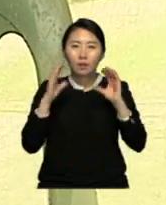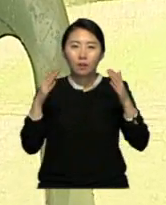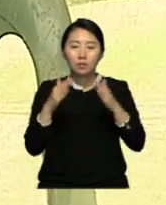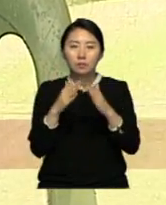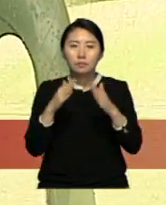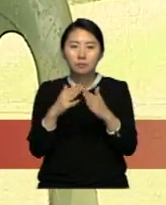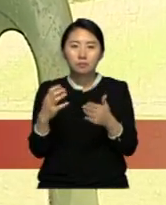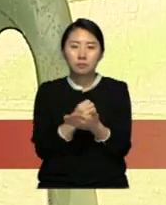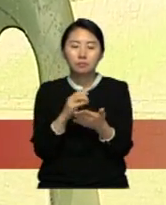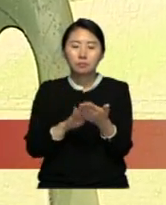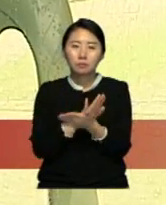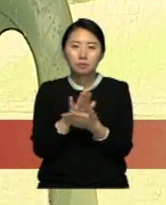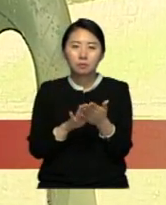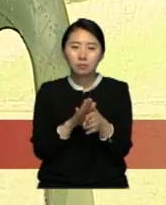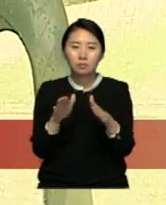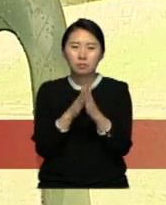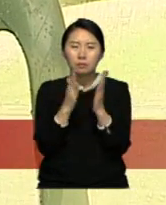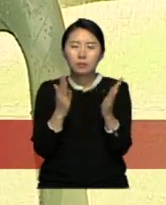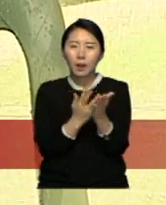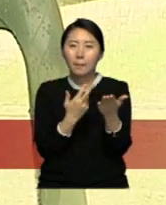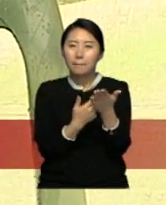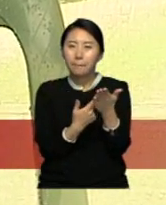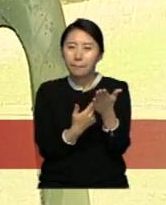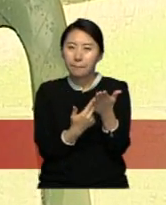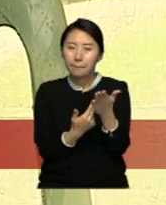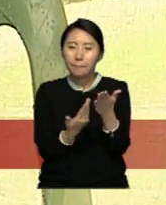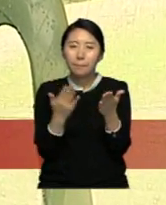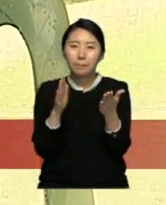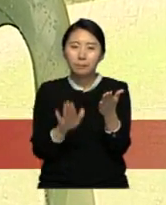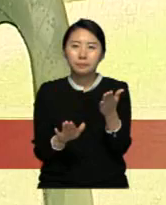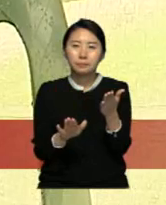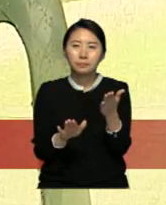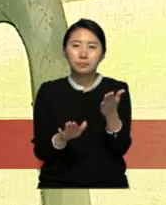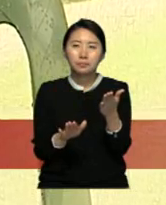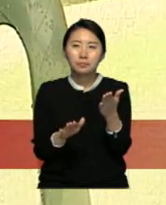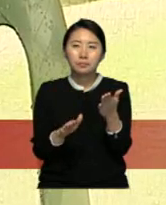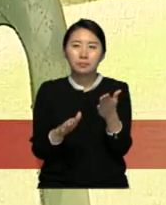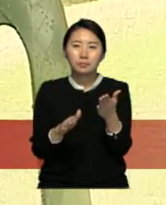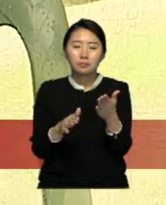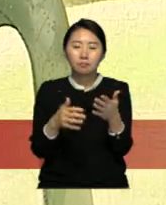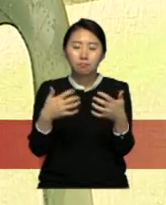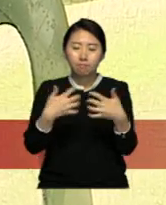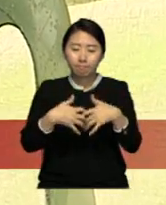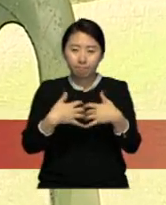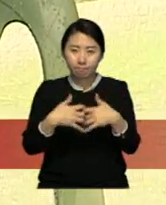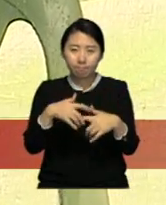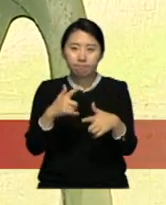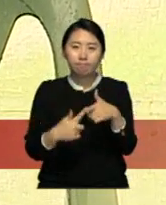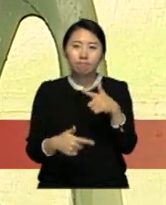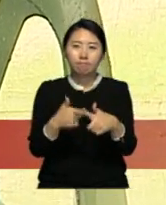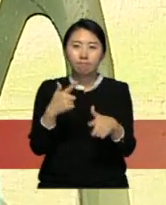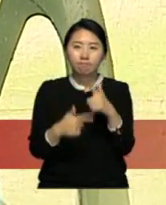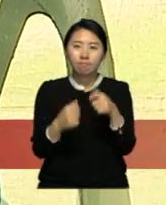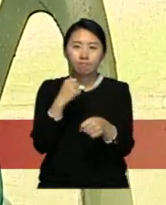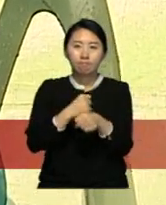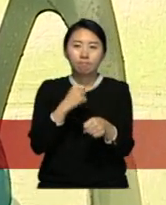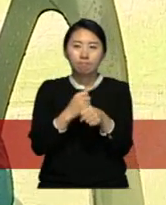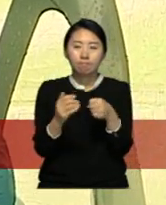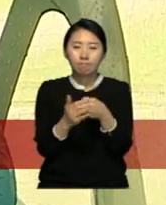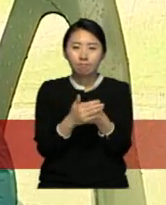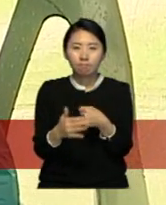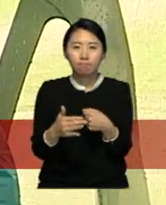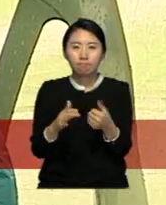갖고 노는 장난감이 다 플라스틱이고 그런 것보다 이렇게 나무 친환경 나무도 만지고 뛰어놀고